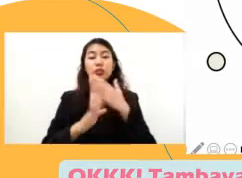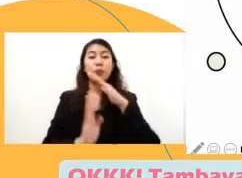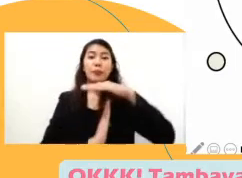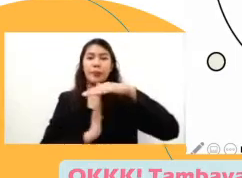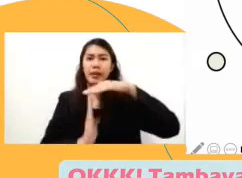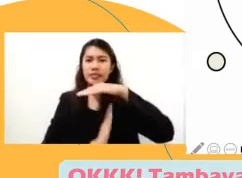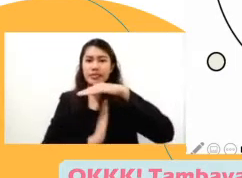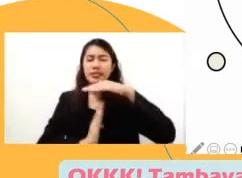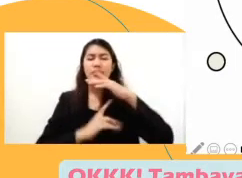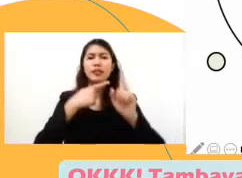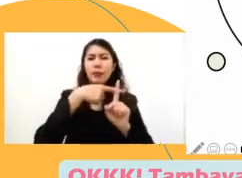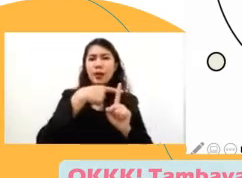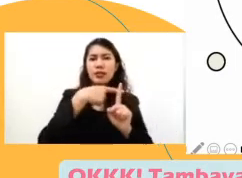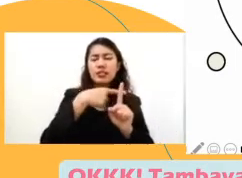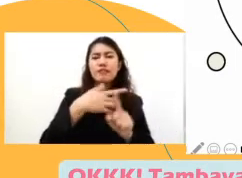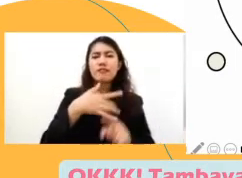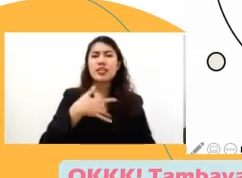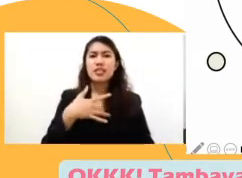mga mahalaga?